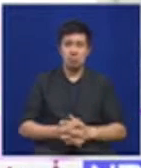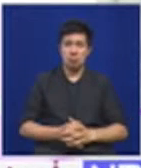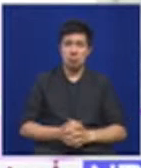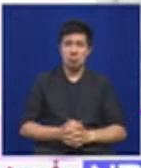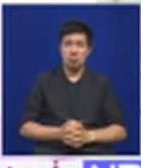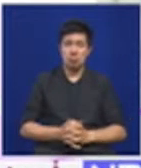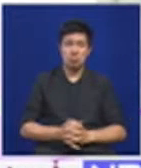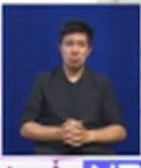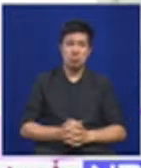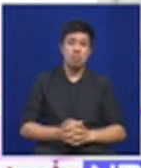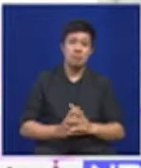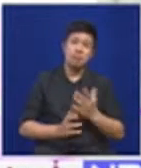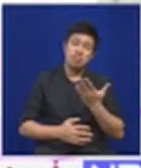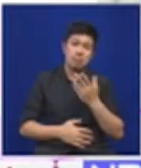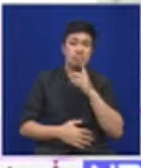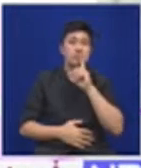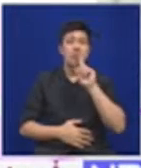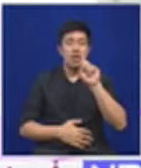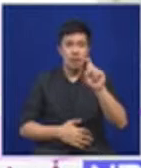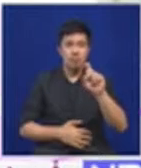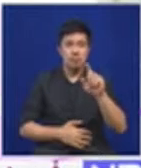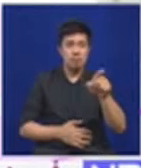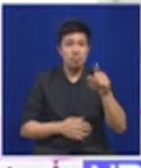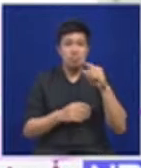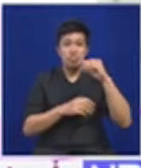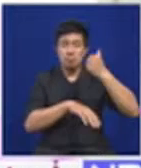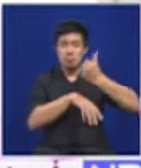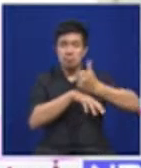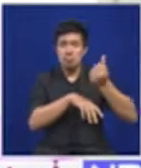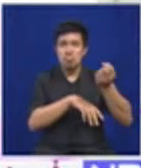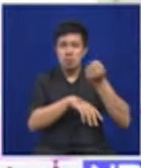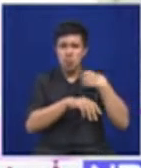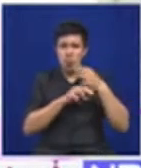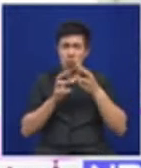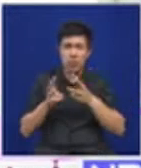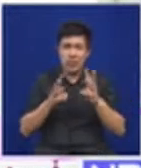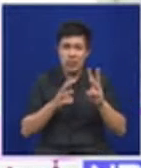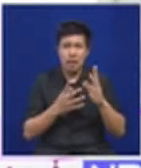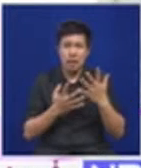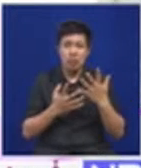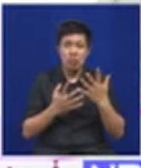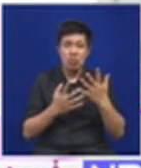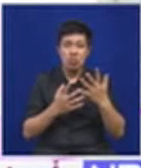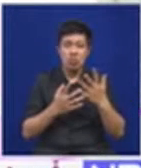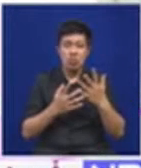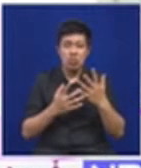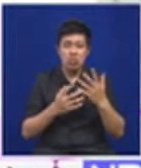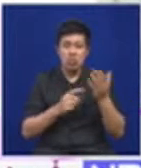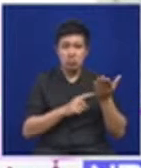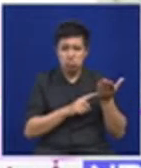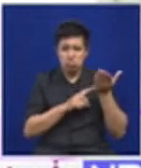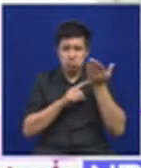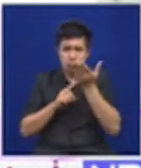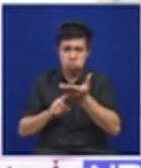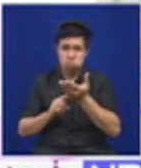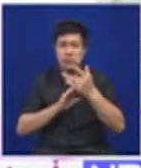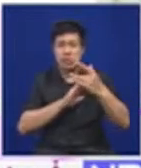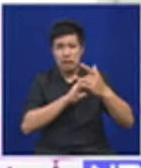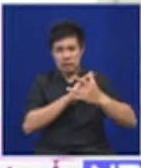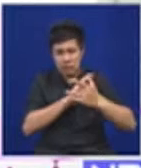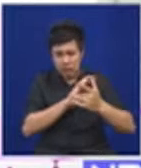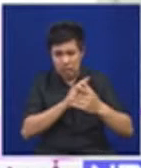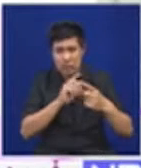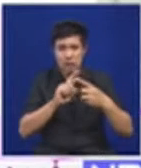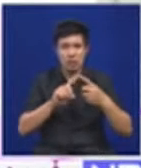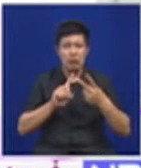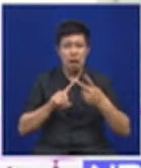ครับผมถ้าดูอย่างนี้เนี่ยเมื่อสักครู่ที่ท่านผู้ว่าบอกว่าหลักๆจะมีเรื่องของการเสนอถึงเรื่องของนวัตกรรมแล้วก็เรื่องของ